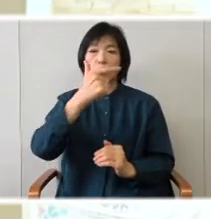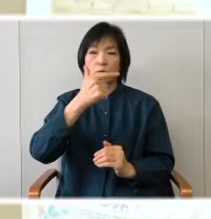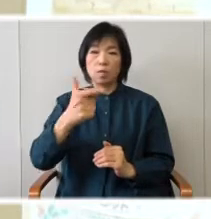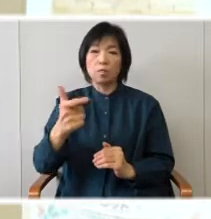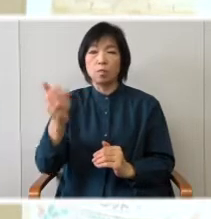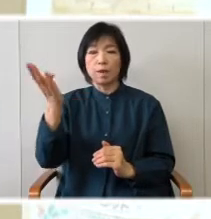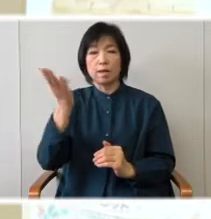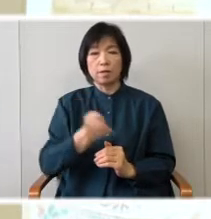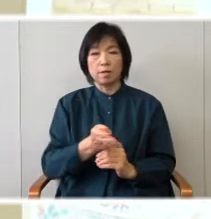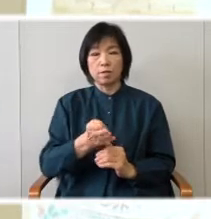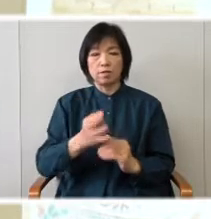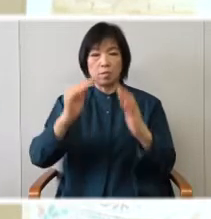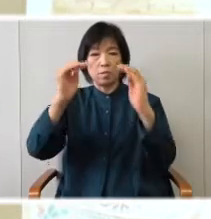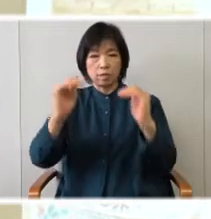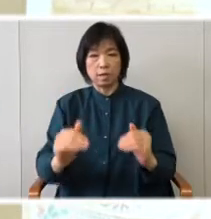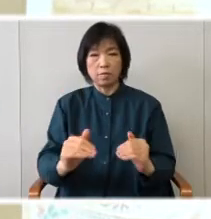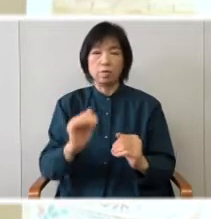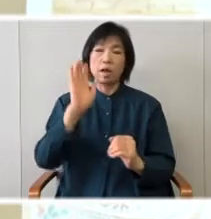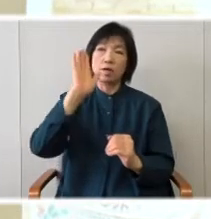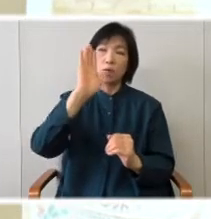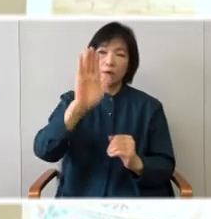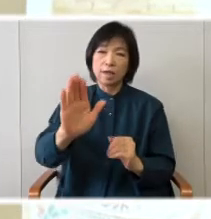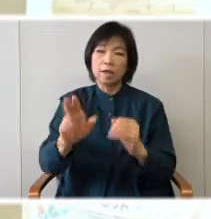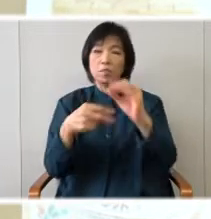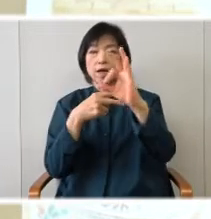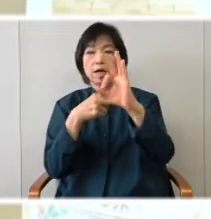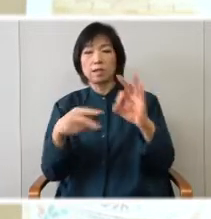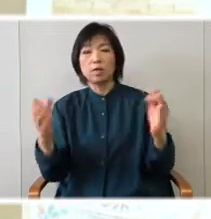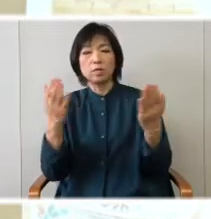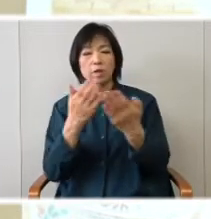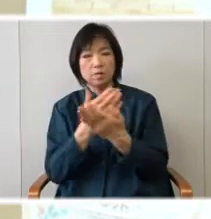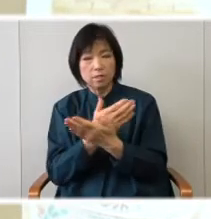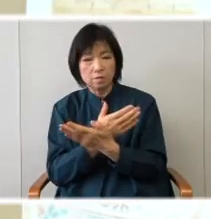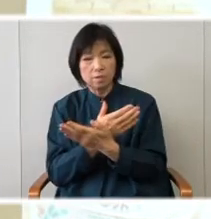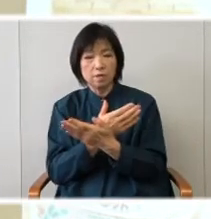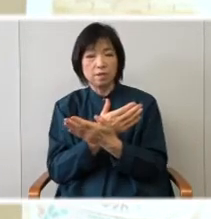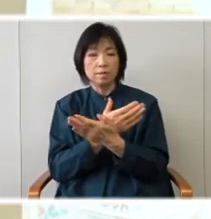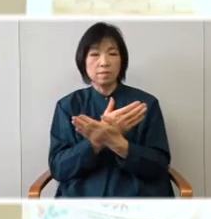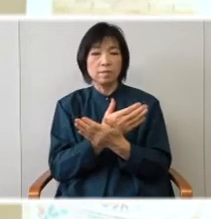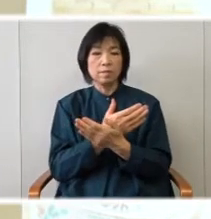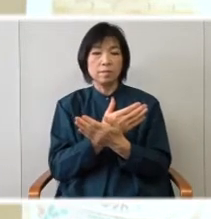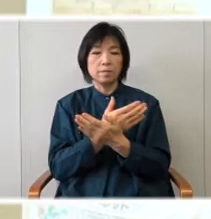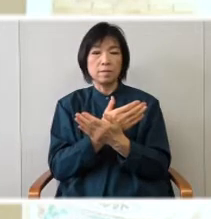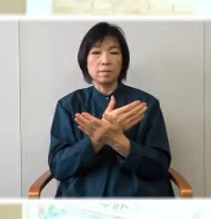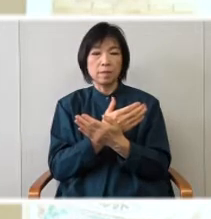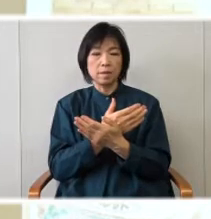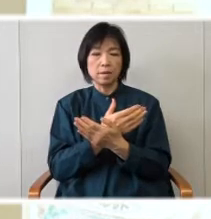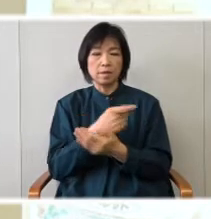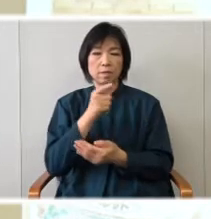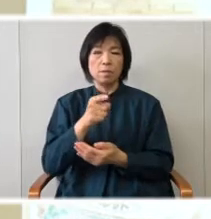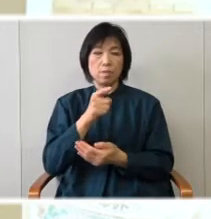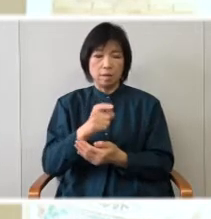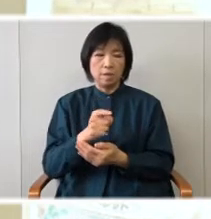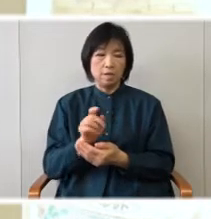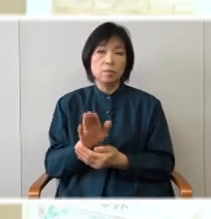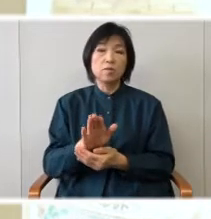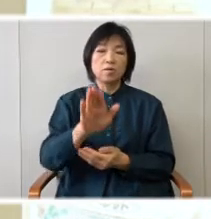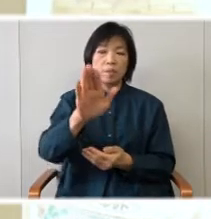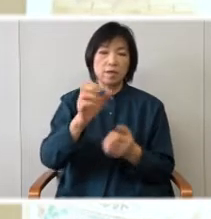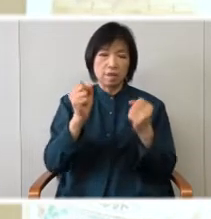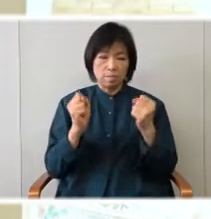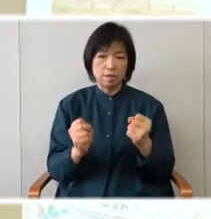上削減するとか、まあ、ゆくゆくはゼロにするとか、まあ、そういうことを進めております。